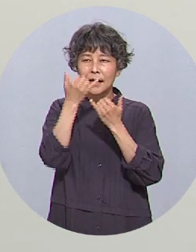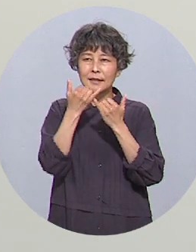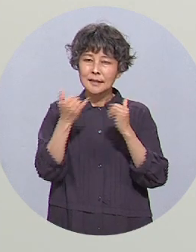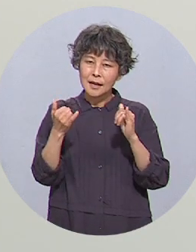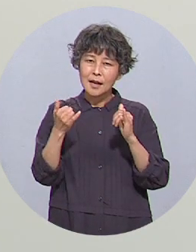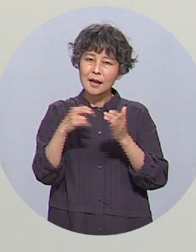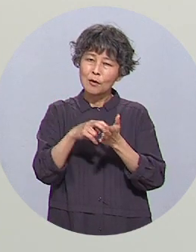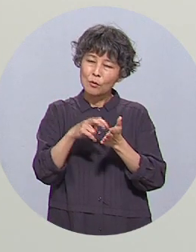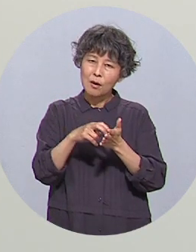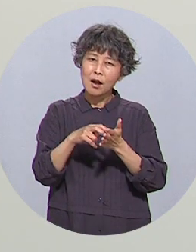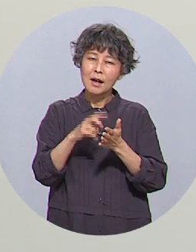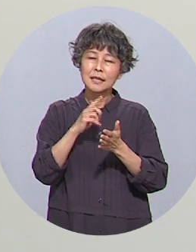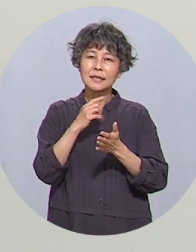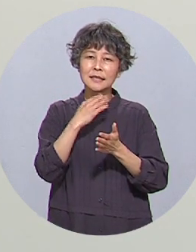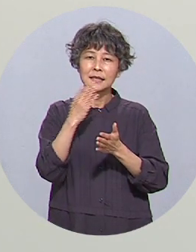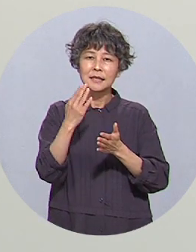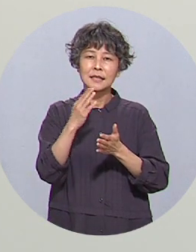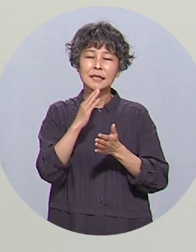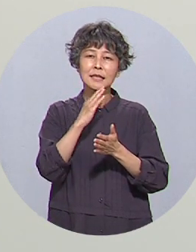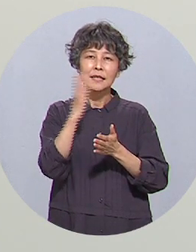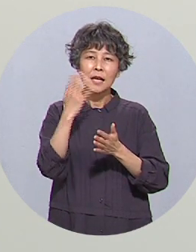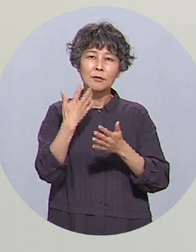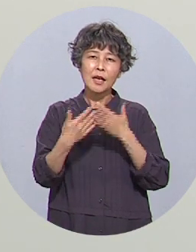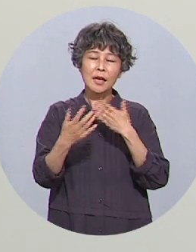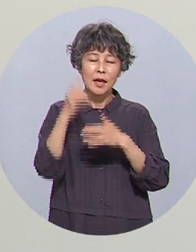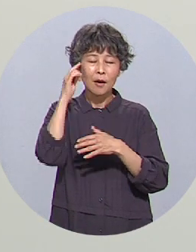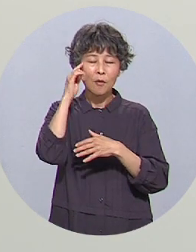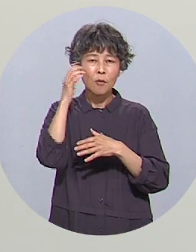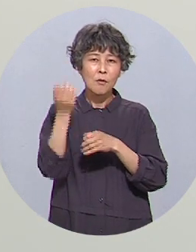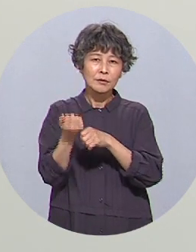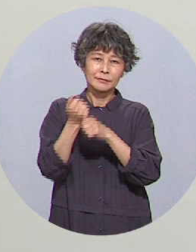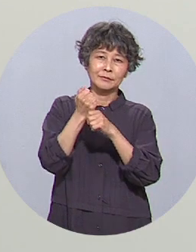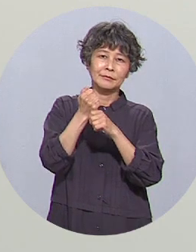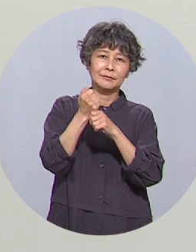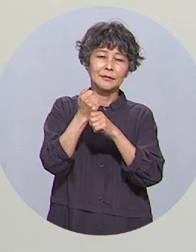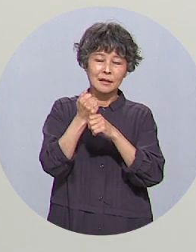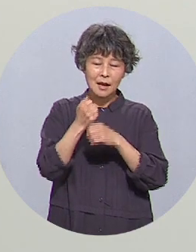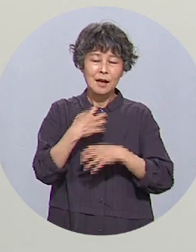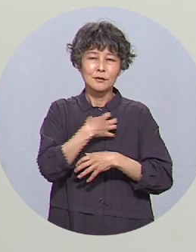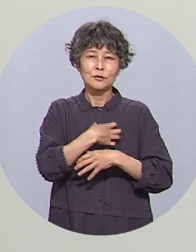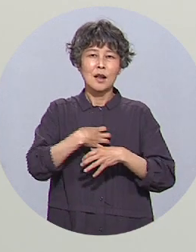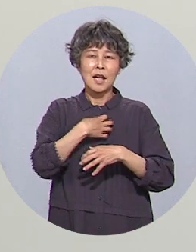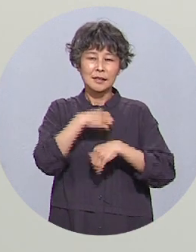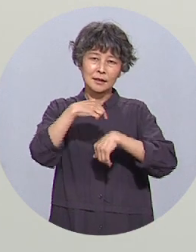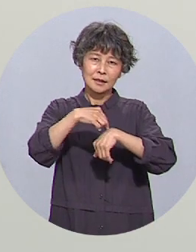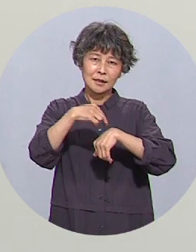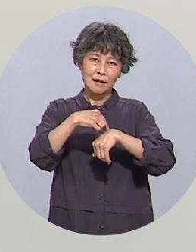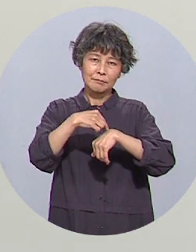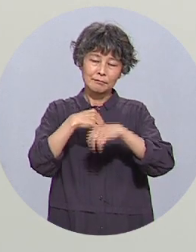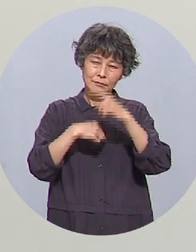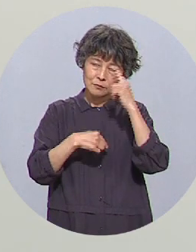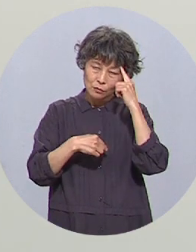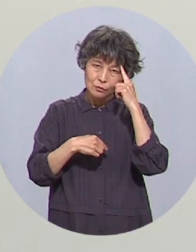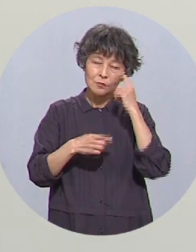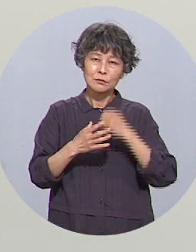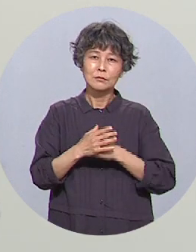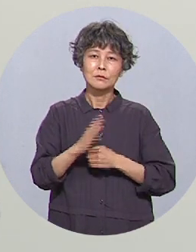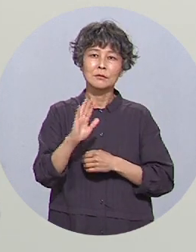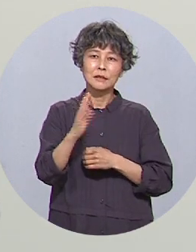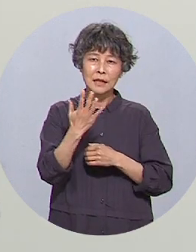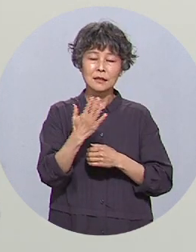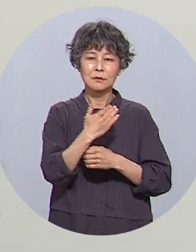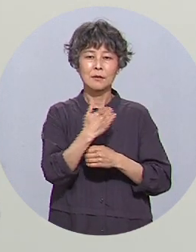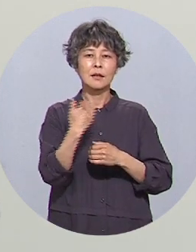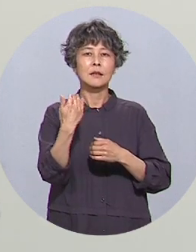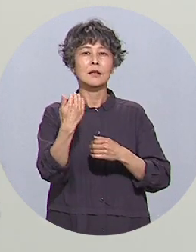は、実際に被害に遭った状況を思い出してしまうことにもなるので、うん、非常に辛い時間になると思います、うん、ただ